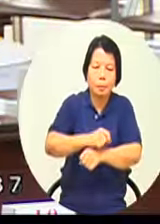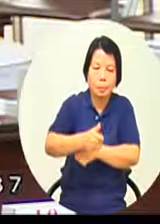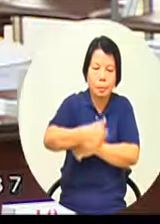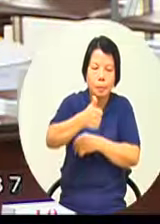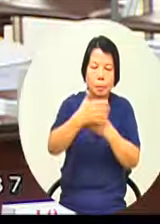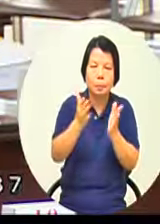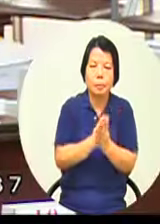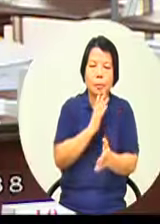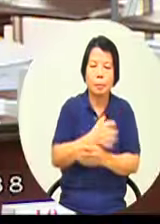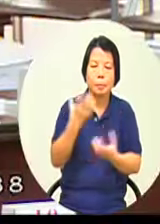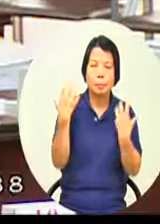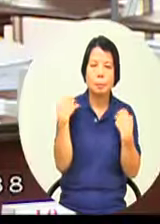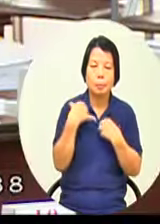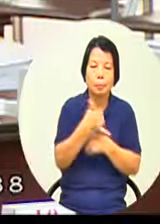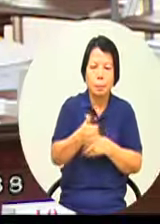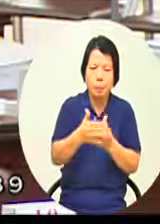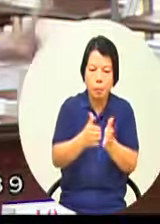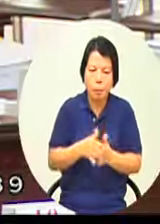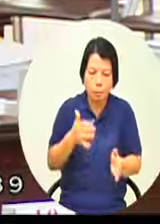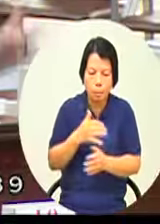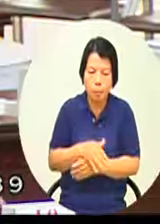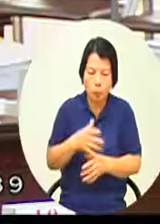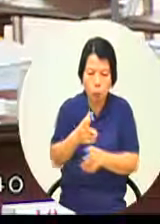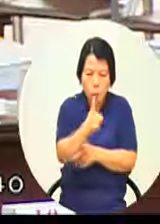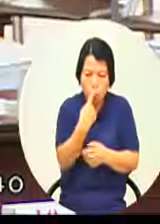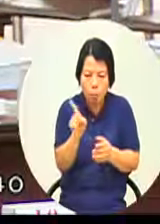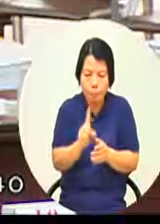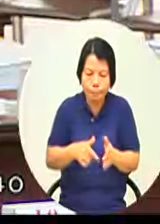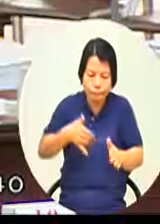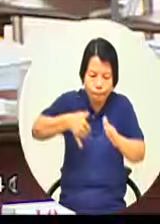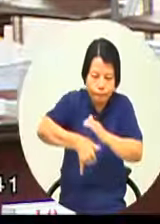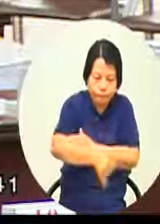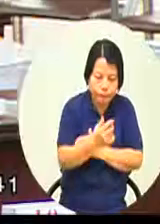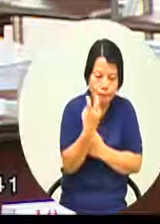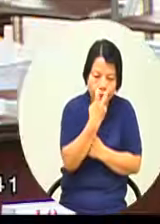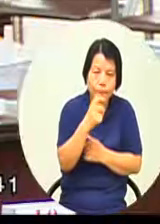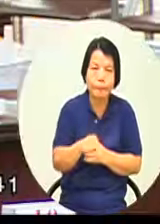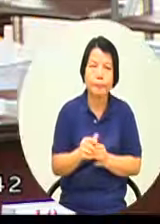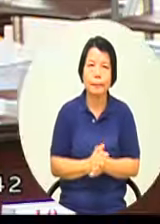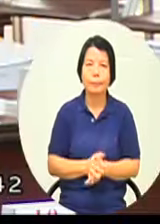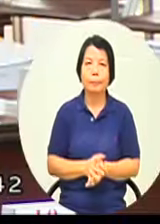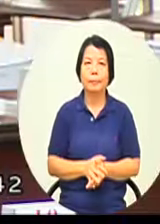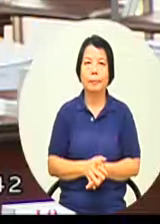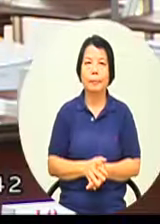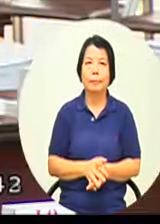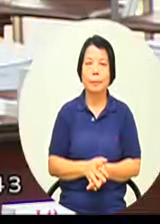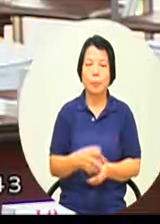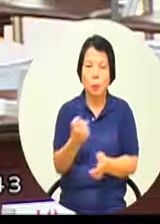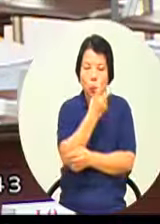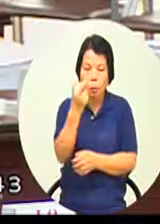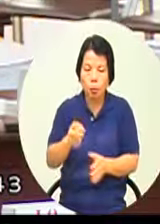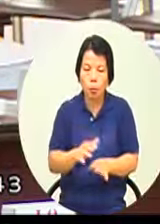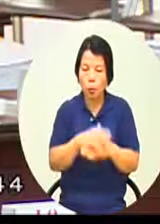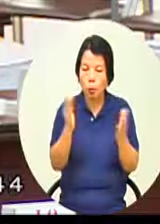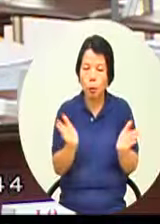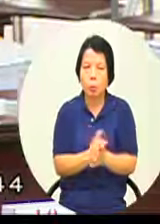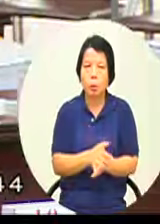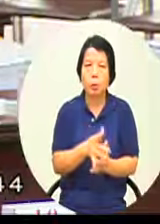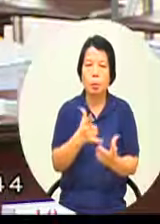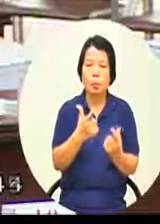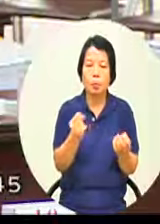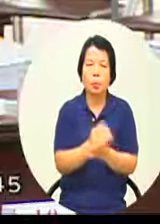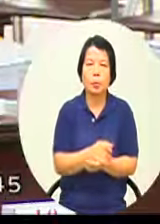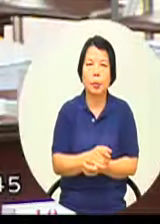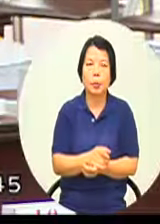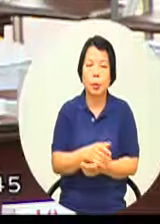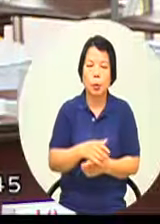呐、啊，吼、哦，为着要找出这淹水的原因，而且等下我放片给恁看，真啊恐怖！伊才两个月看，佮发现着规个水沟啊，许杀一半个，一半